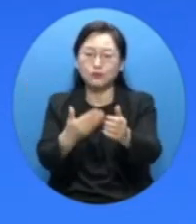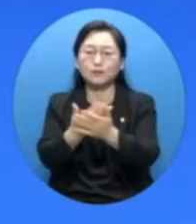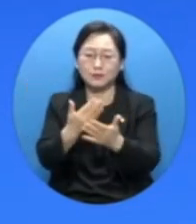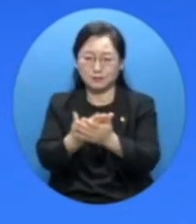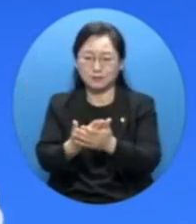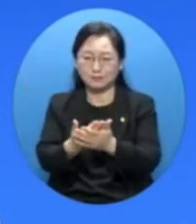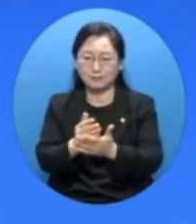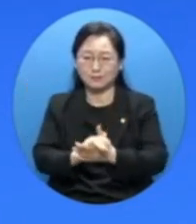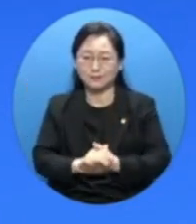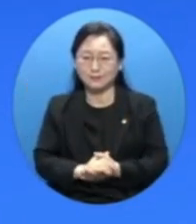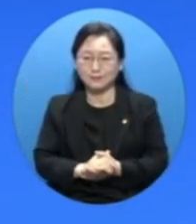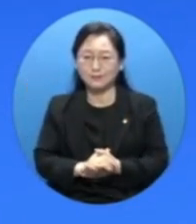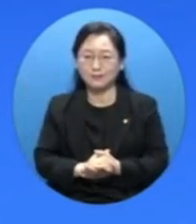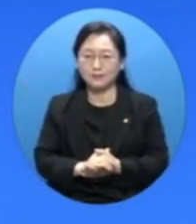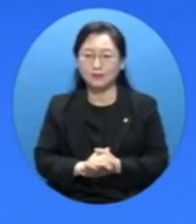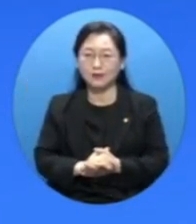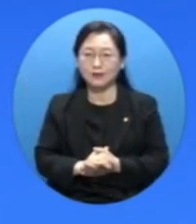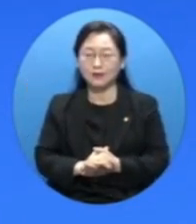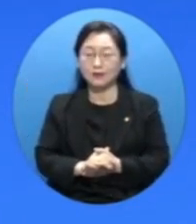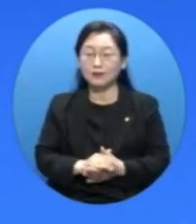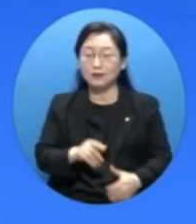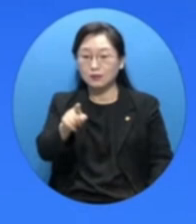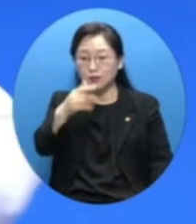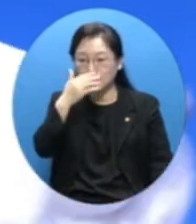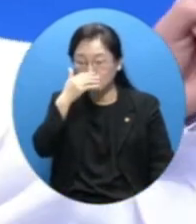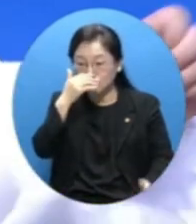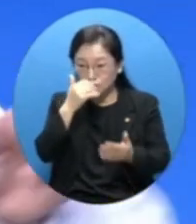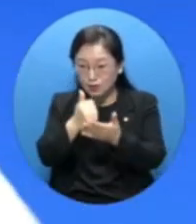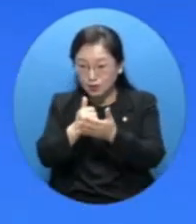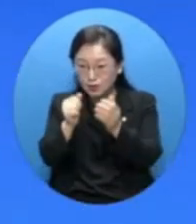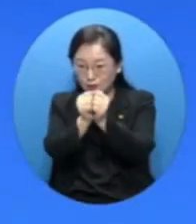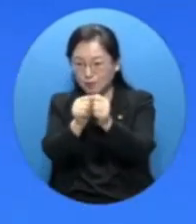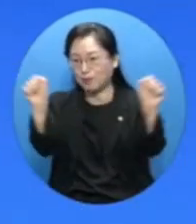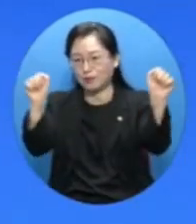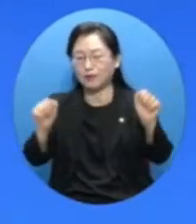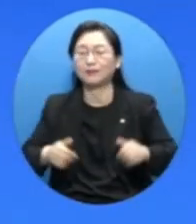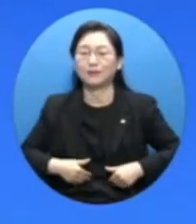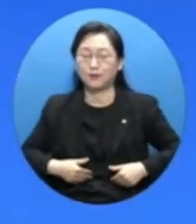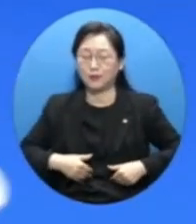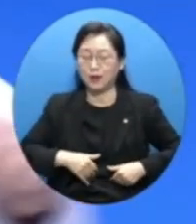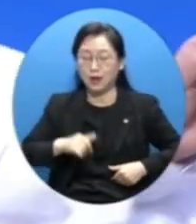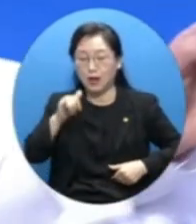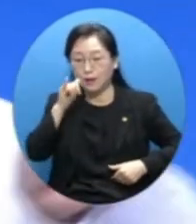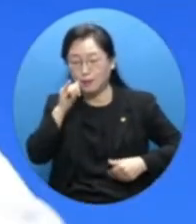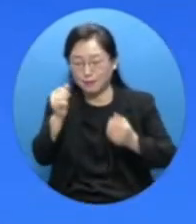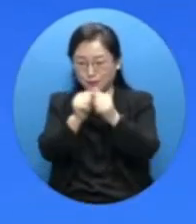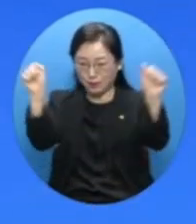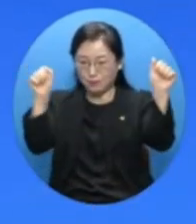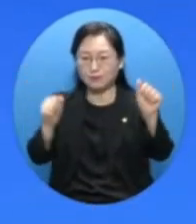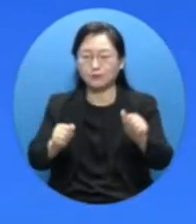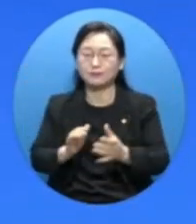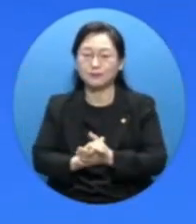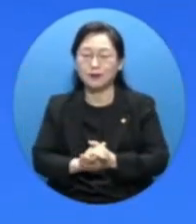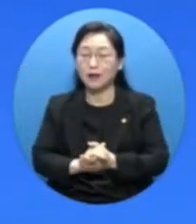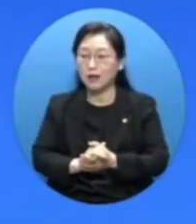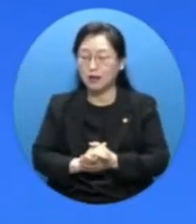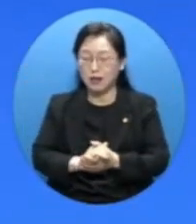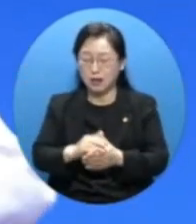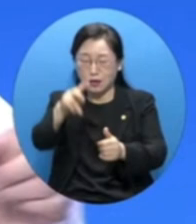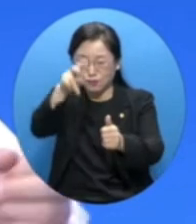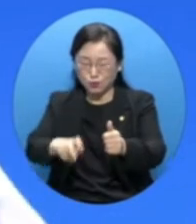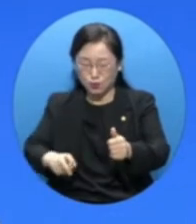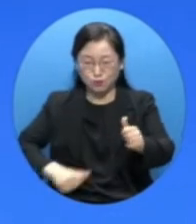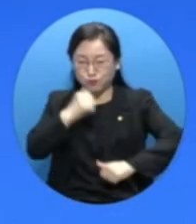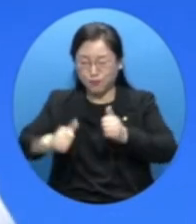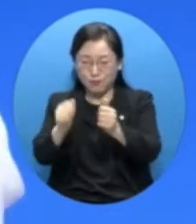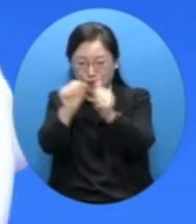주시옵소서. 그래서 저들의 죄의 결박을 풀어야 됩니다. 중독의 결박을 풀어야 됩니다. 미움과 분노의 결박을 풀어야